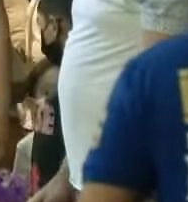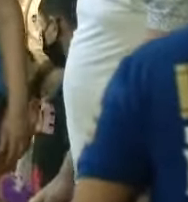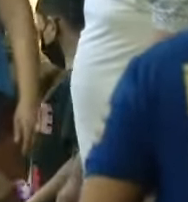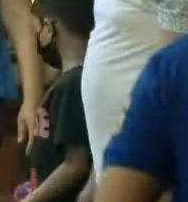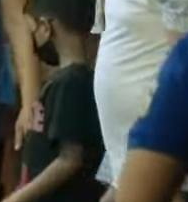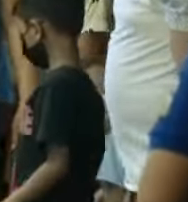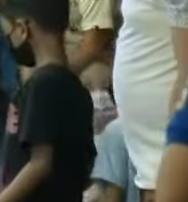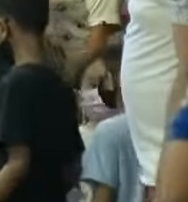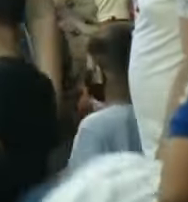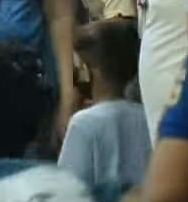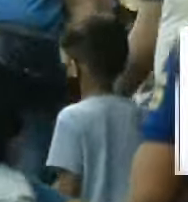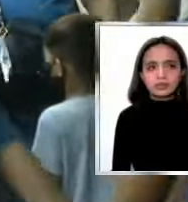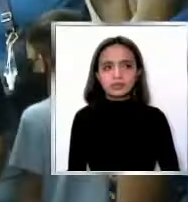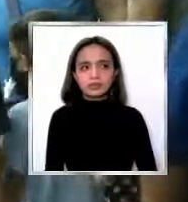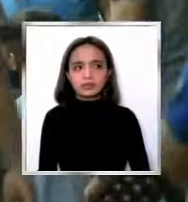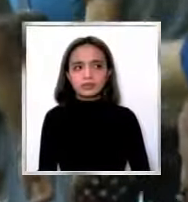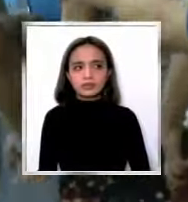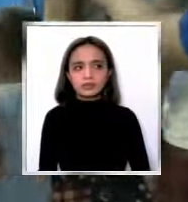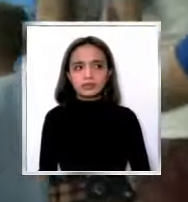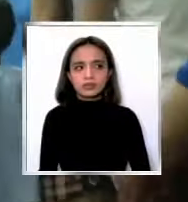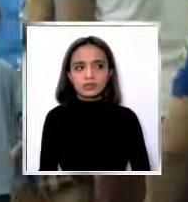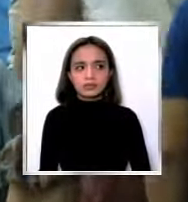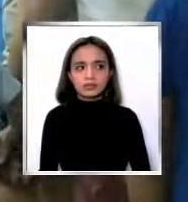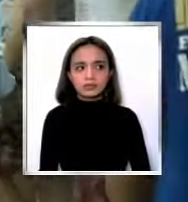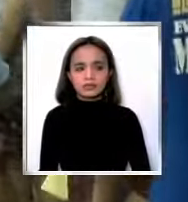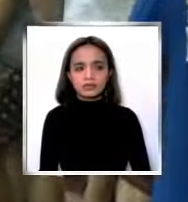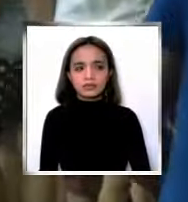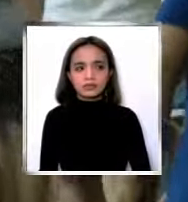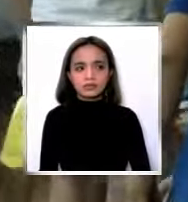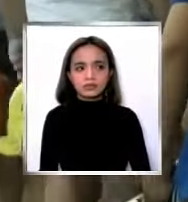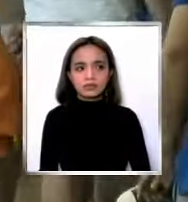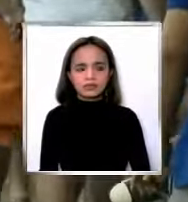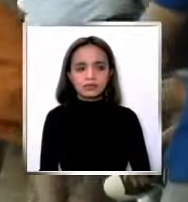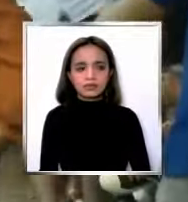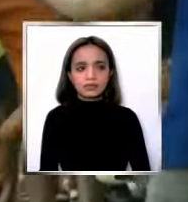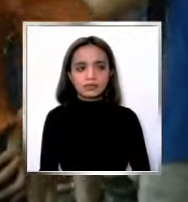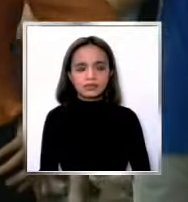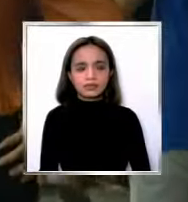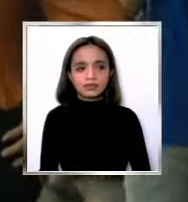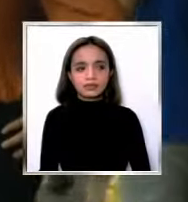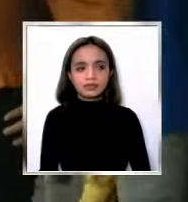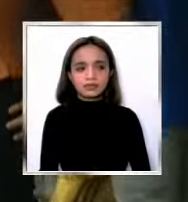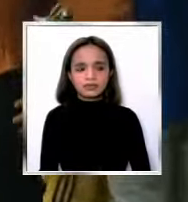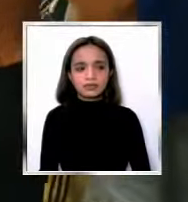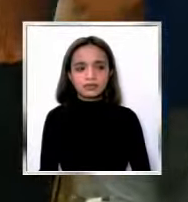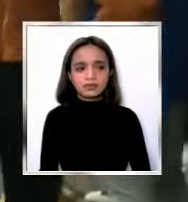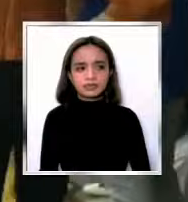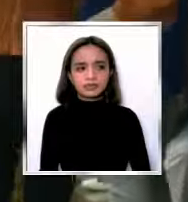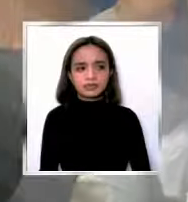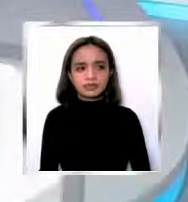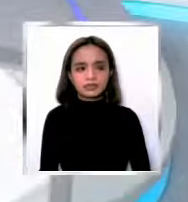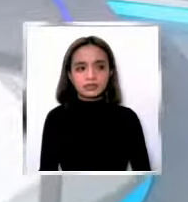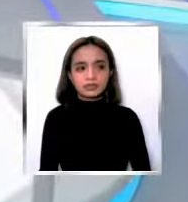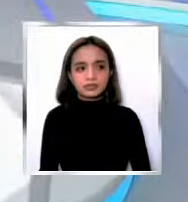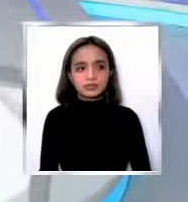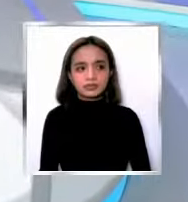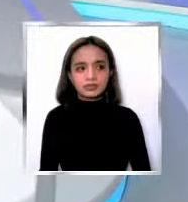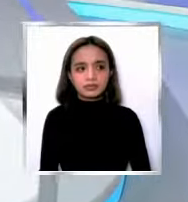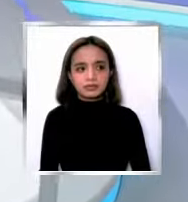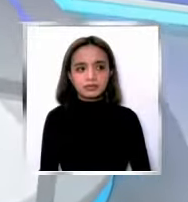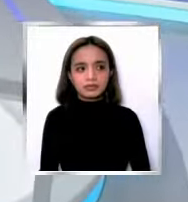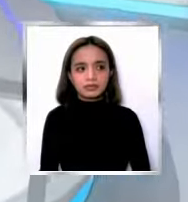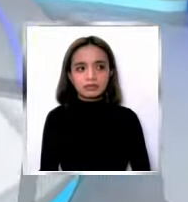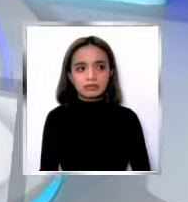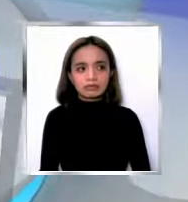dinarayong Christmas Changge na mura na ang mga paninda. Marami pang pagpipilian. Tuloy-tuloy ang pagtutok sa pagbabalik